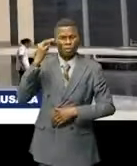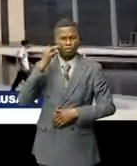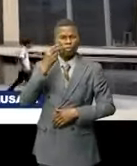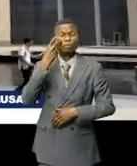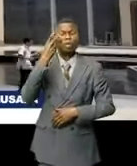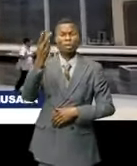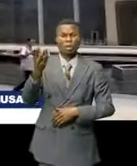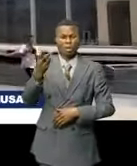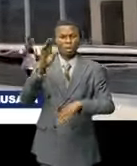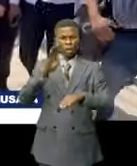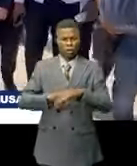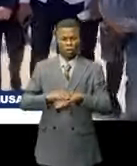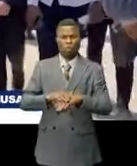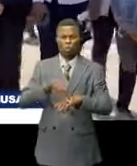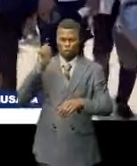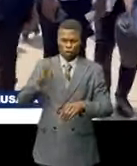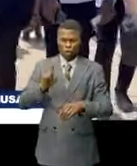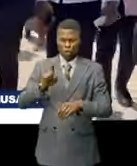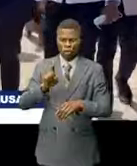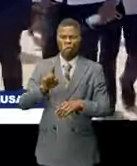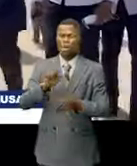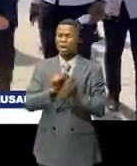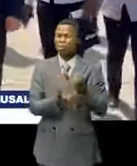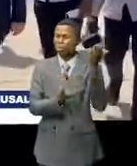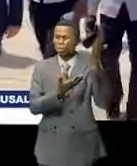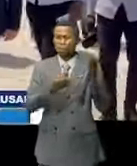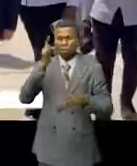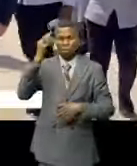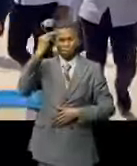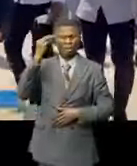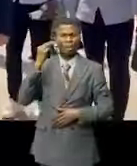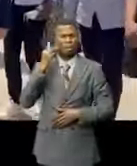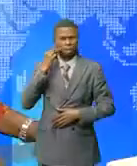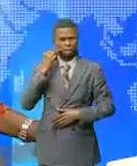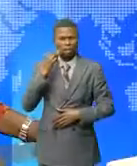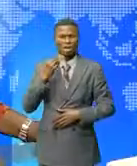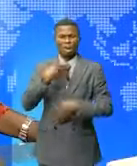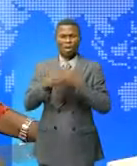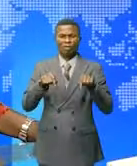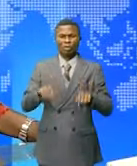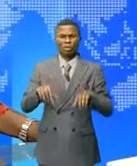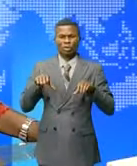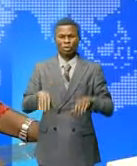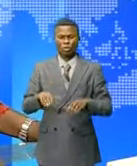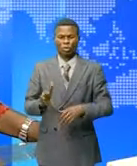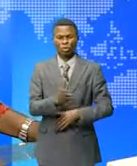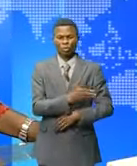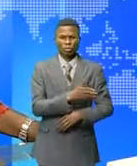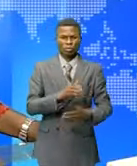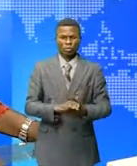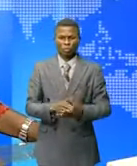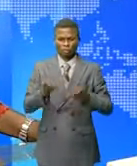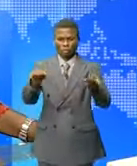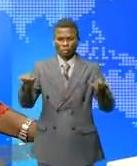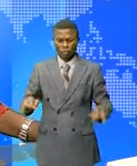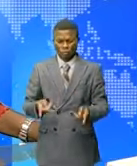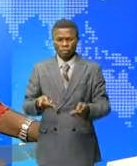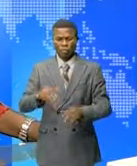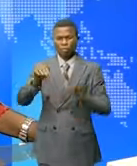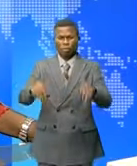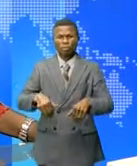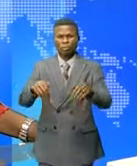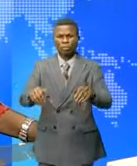la préoccupation du Premier ministre et chef du gouvernement, Jean-Michel Samalukonde King. Le parc